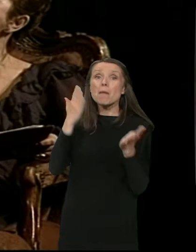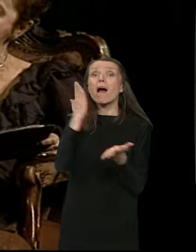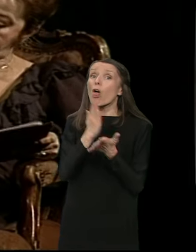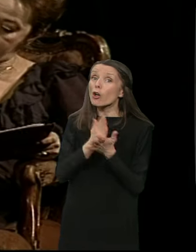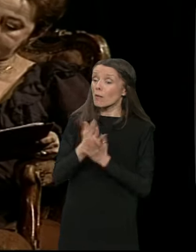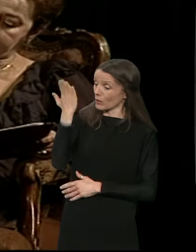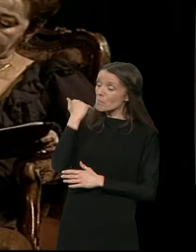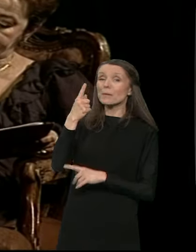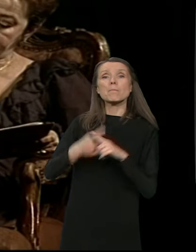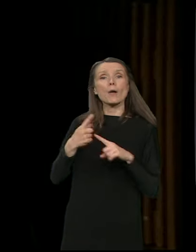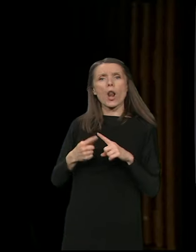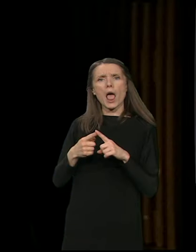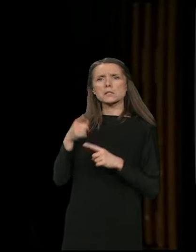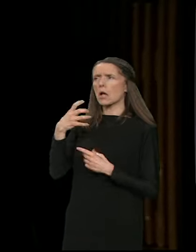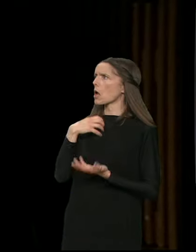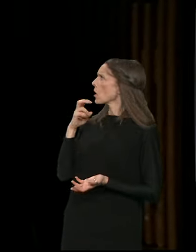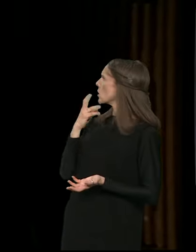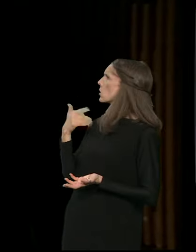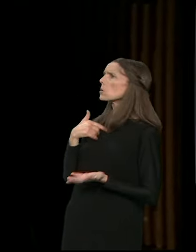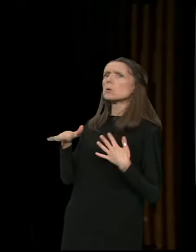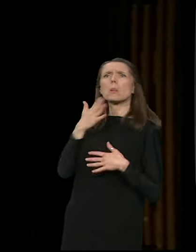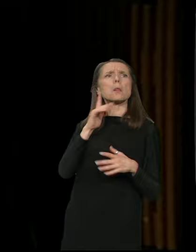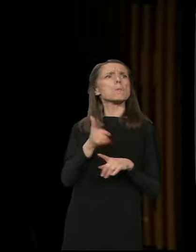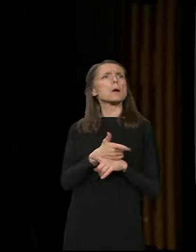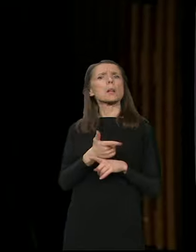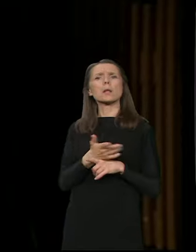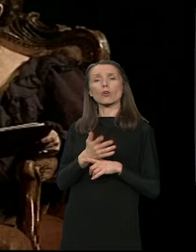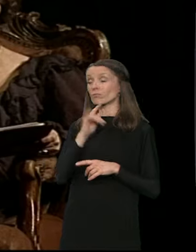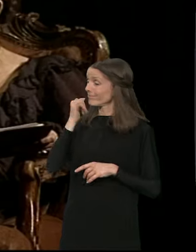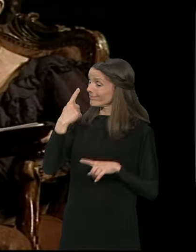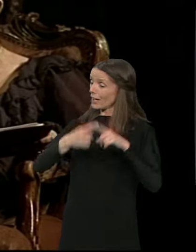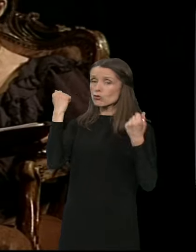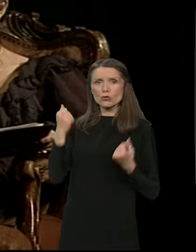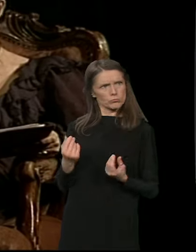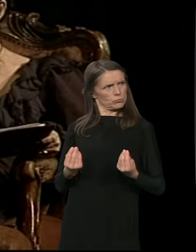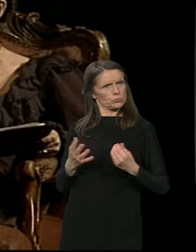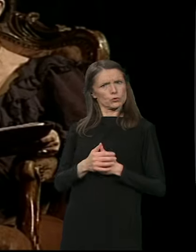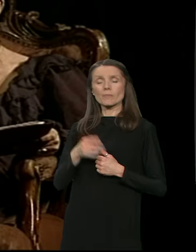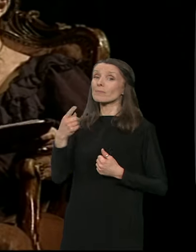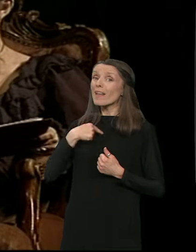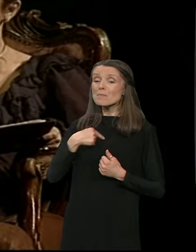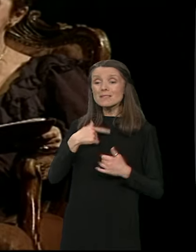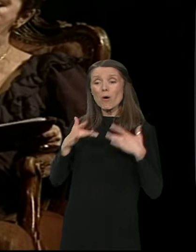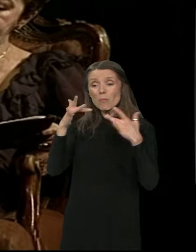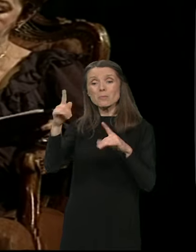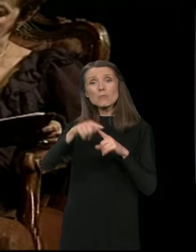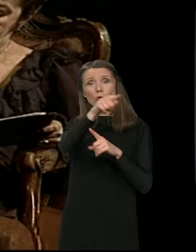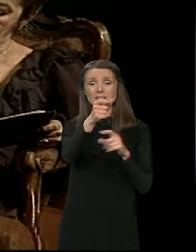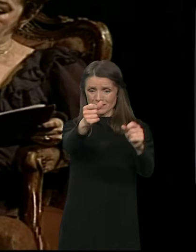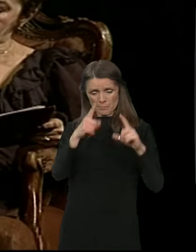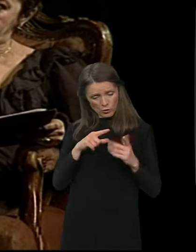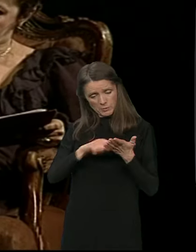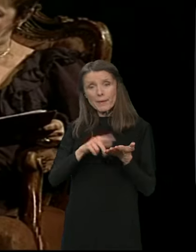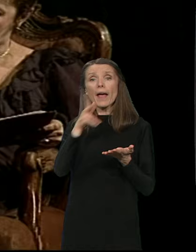trebalo da počne pre pola sata. Tako, koliko ja vidim, ovde nema nikog. Tačno. I? Pomerili smo početak probe zato što si ti poslao pisance